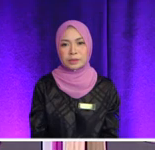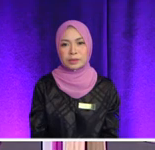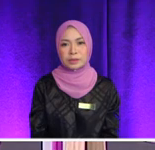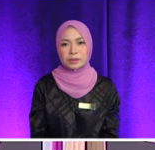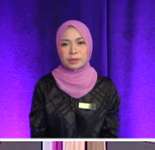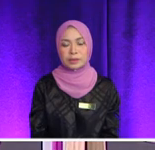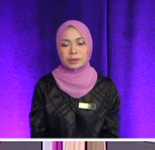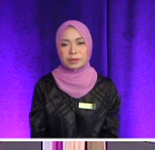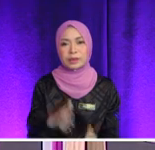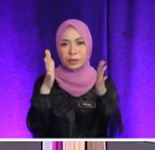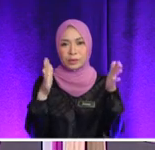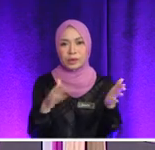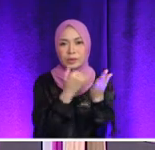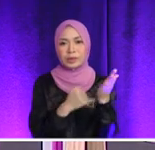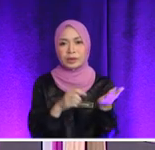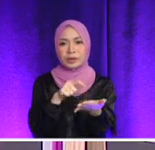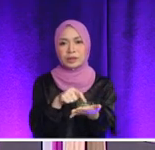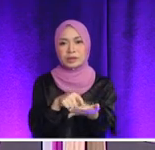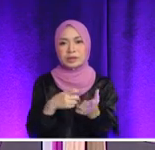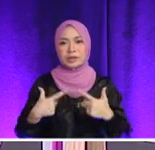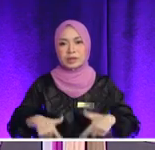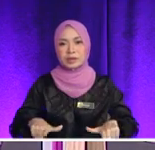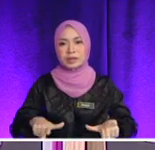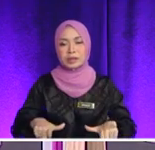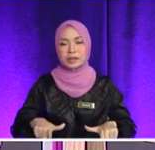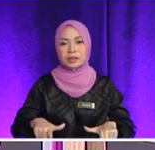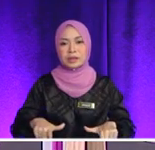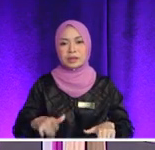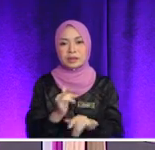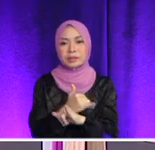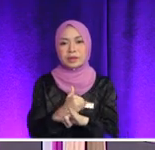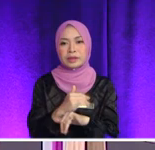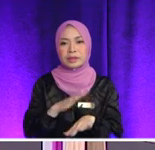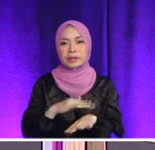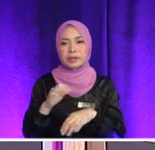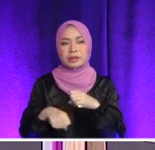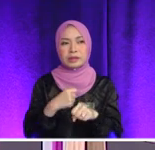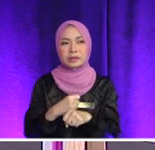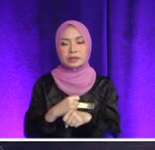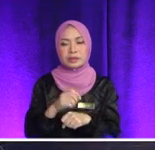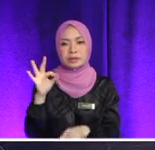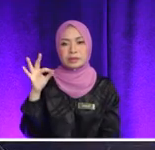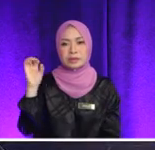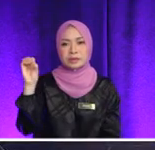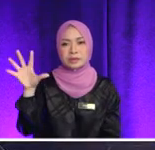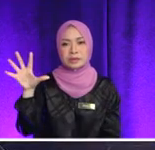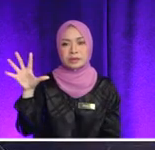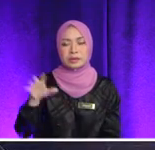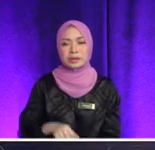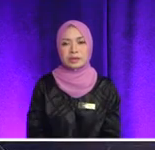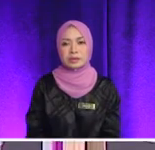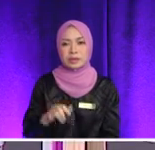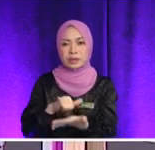karya-karya active mereka tahun 1905 ah di tengah-tengah itu sebab itu itu